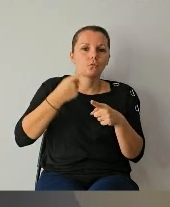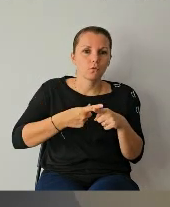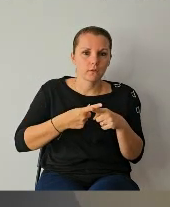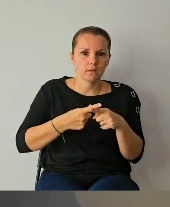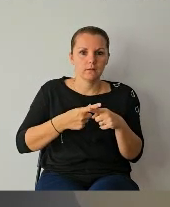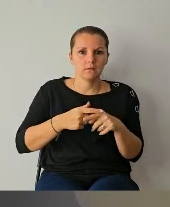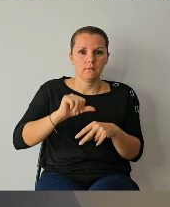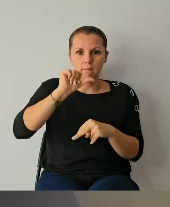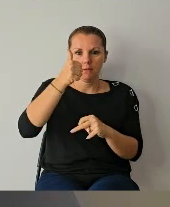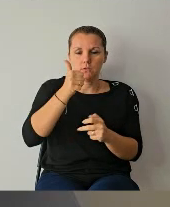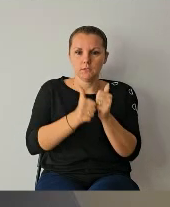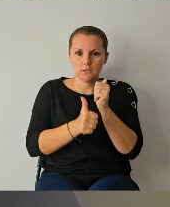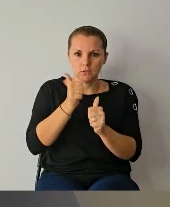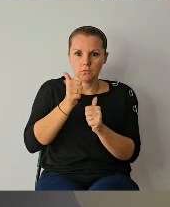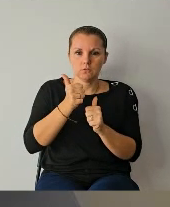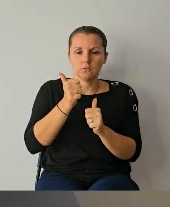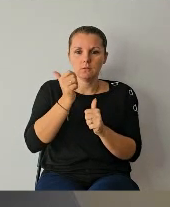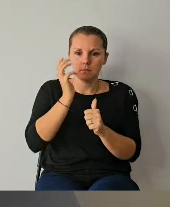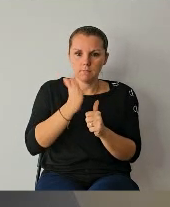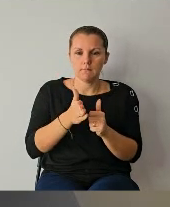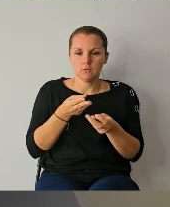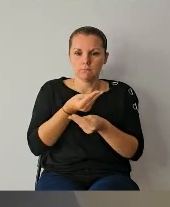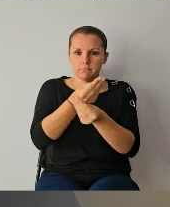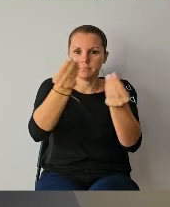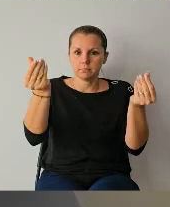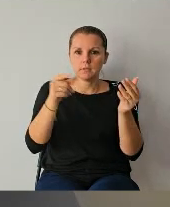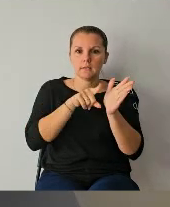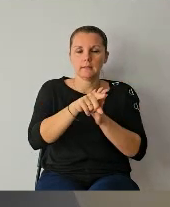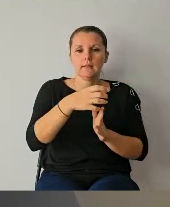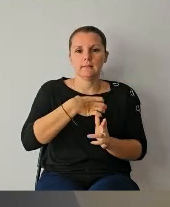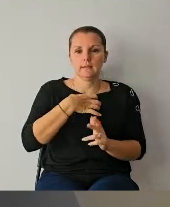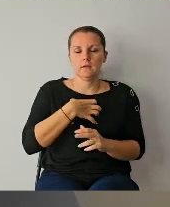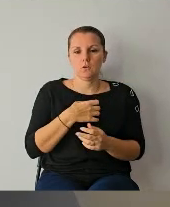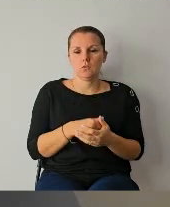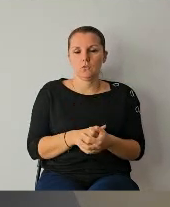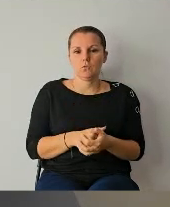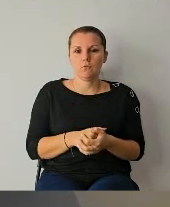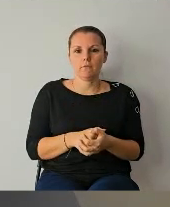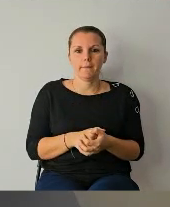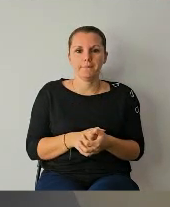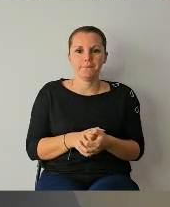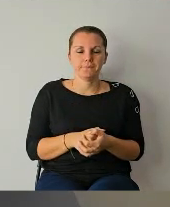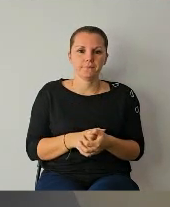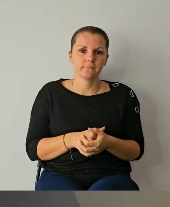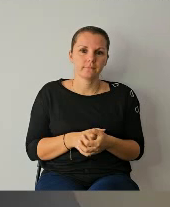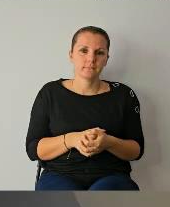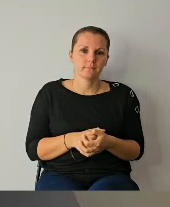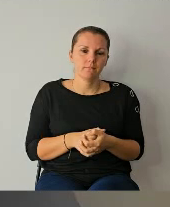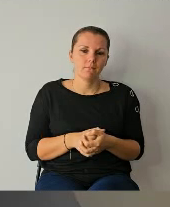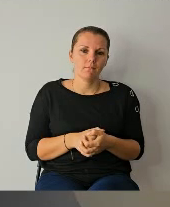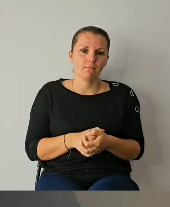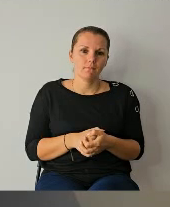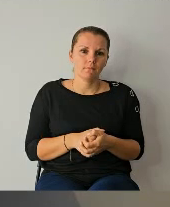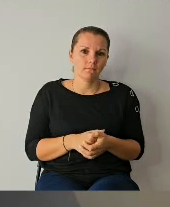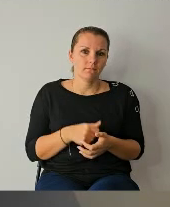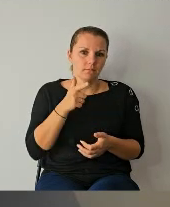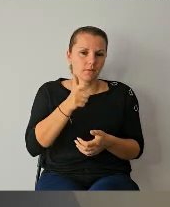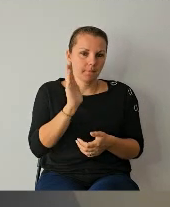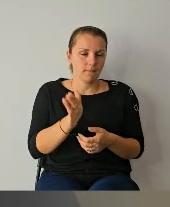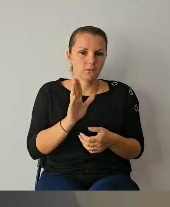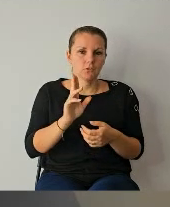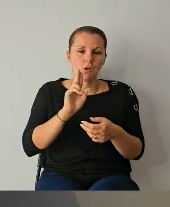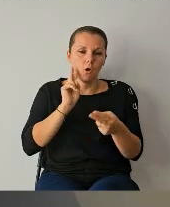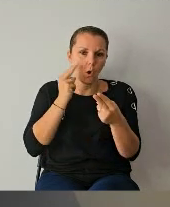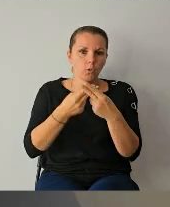dniem 1 stycznia dostali dyrektorzy w ramach tych widełek. I to będzie